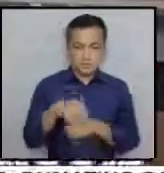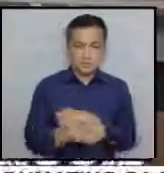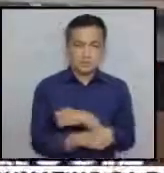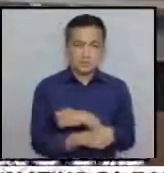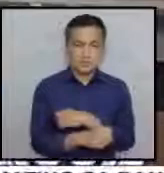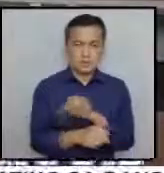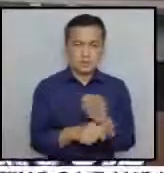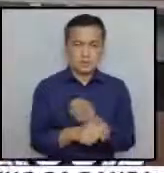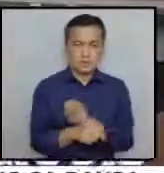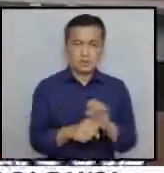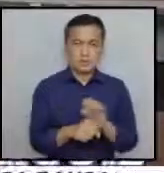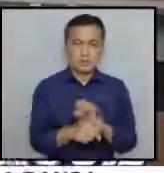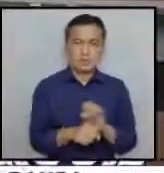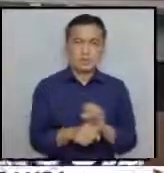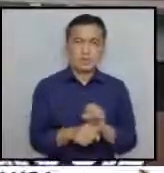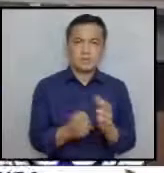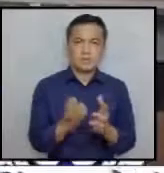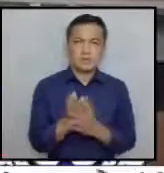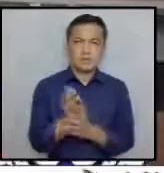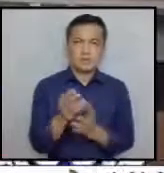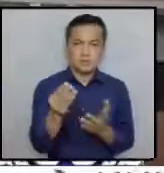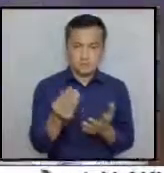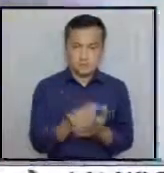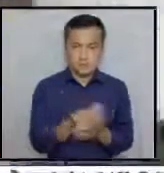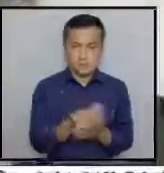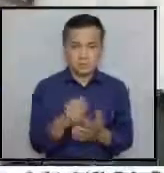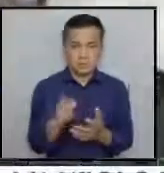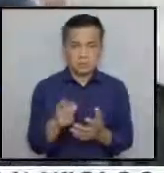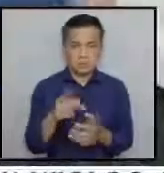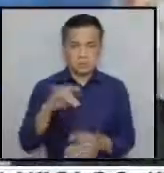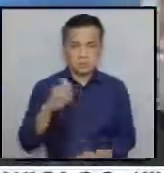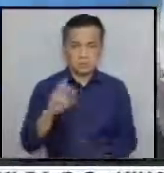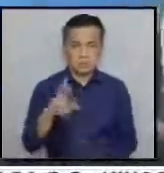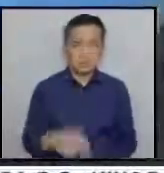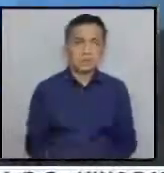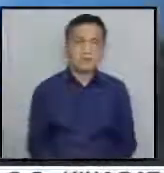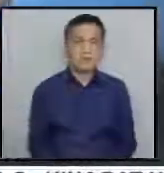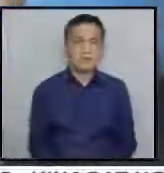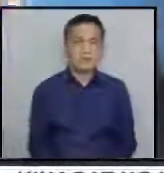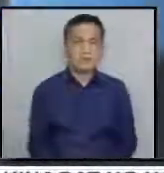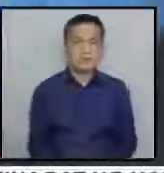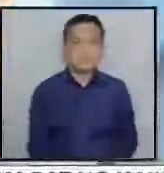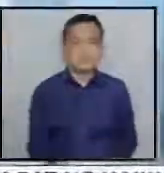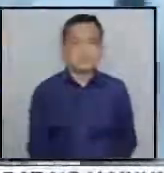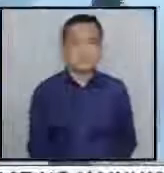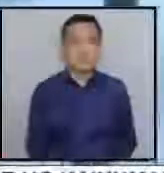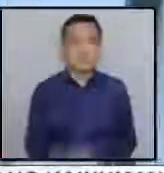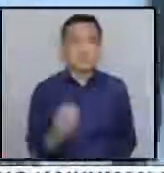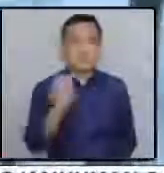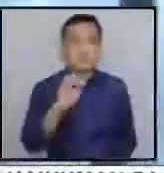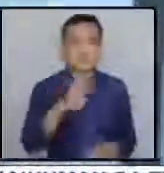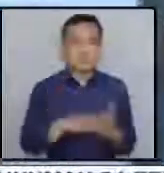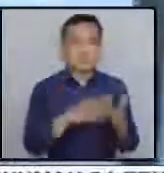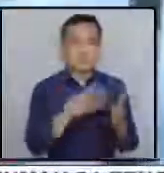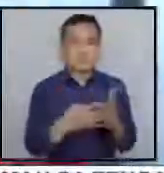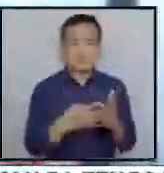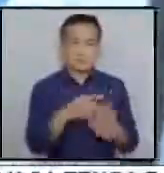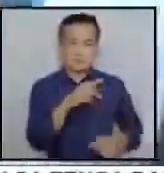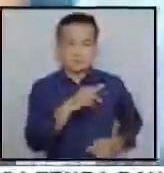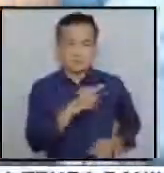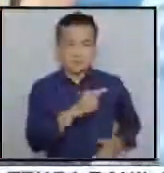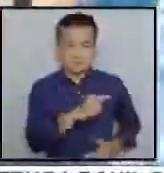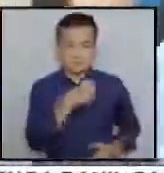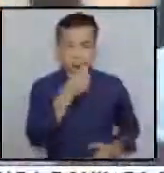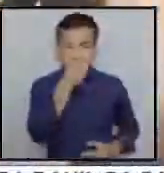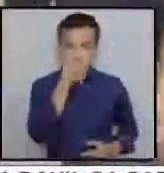pamamagitan ng modernisasyon ng mga pantalan. Walang schedule ang Lacson-Soto tandem, pero nilinaw ni